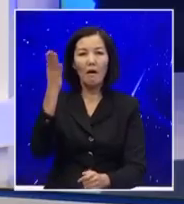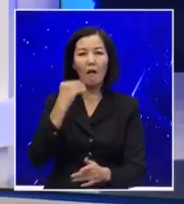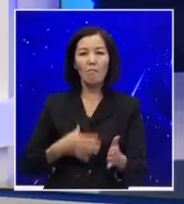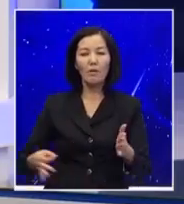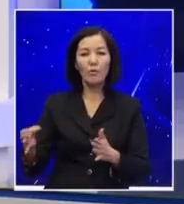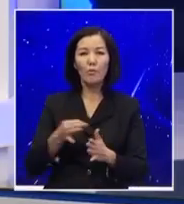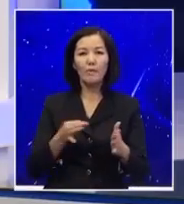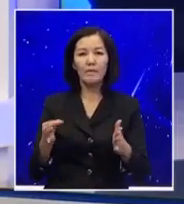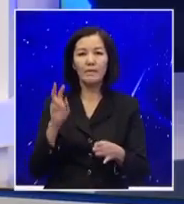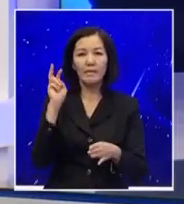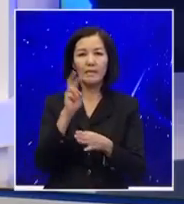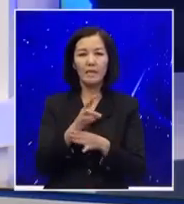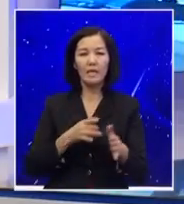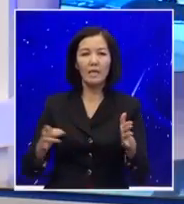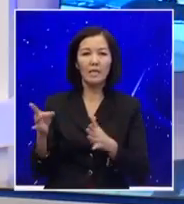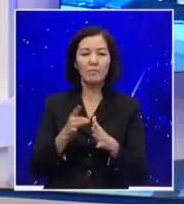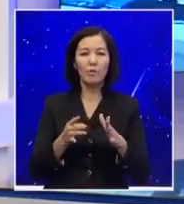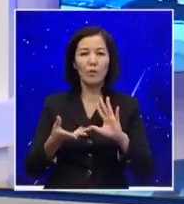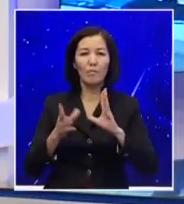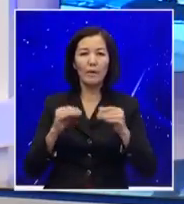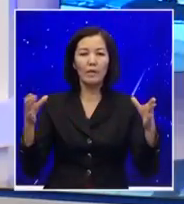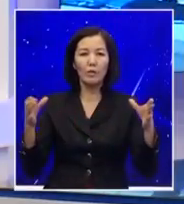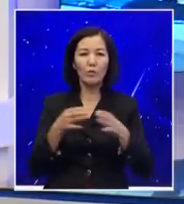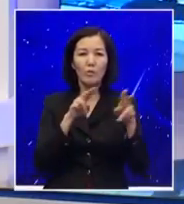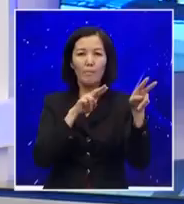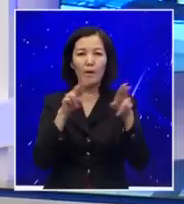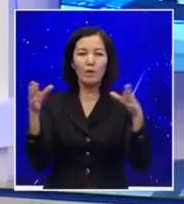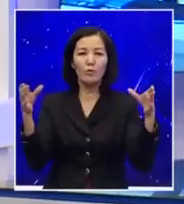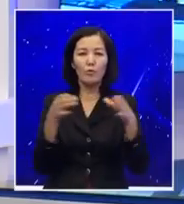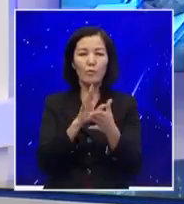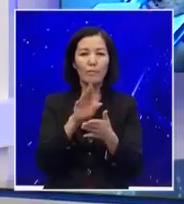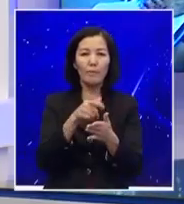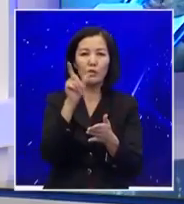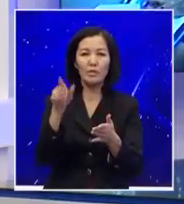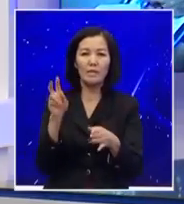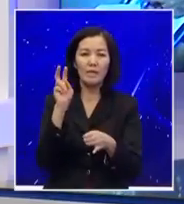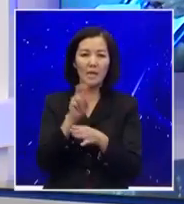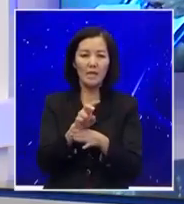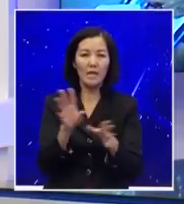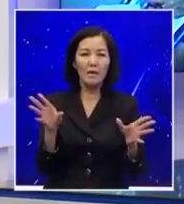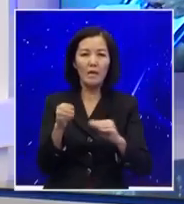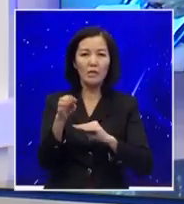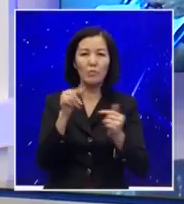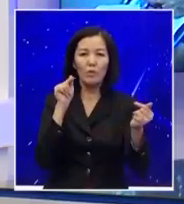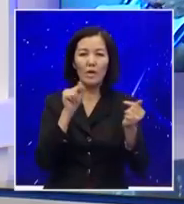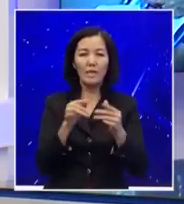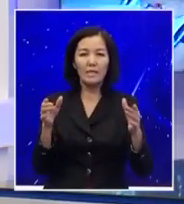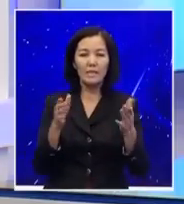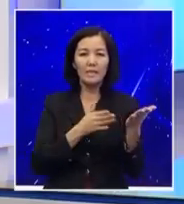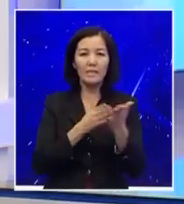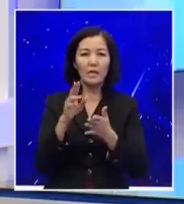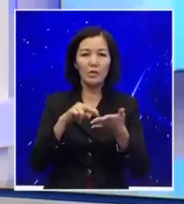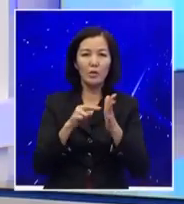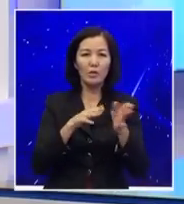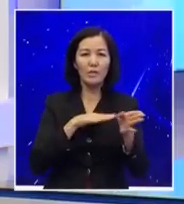Алматы облысына арнайы іссапармен республикалық мониторингтік бақылау тобының басшысы келді. Олар сыбайлас жемқорлыққа қарсы стратегияның